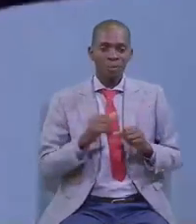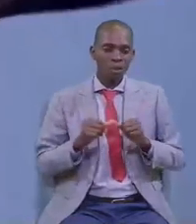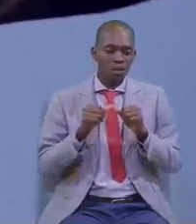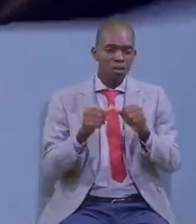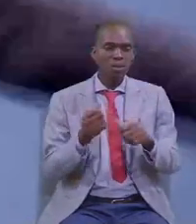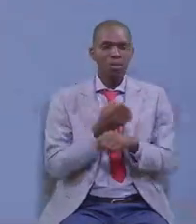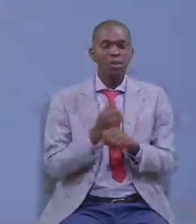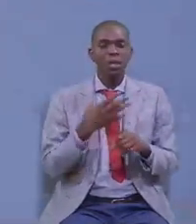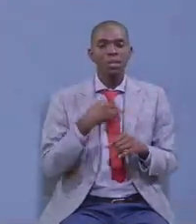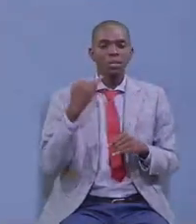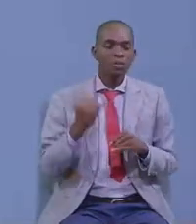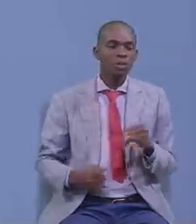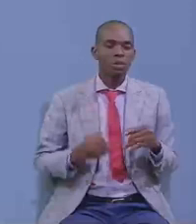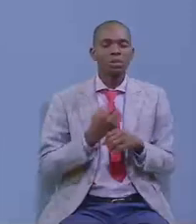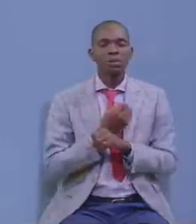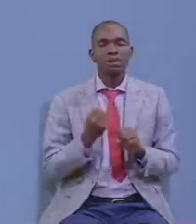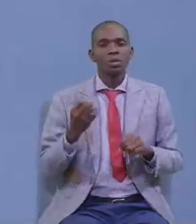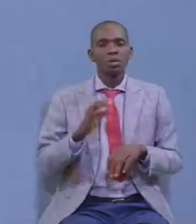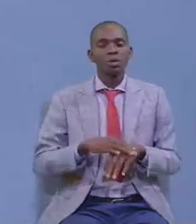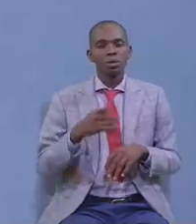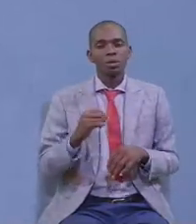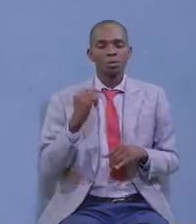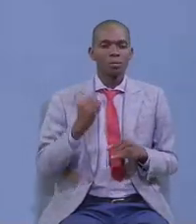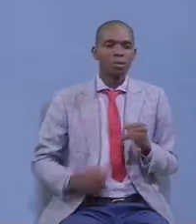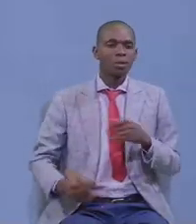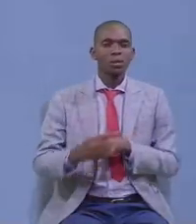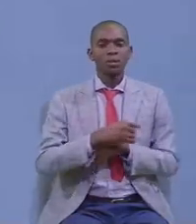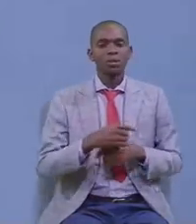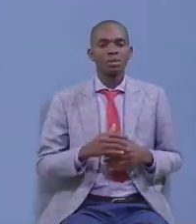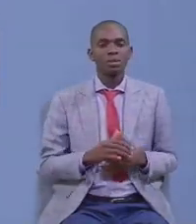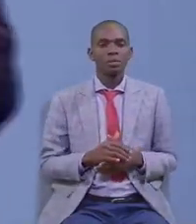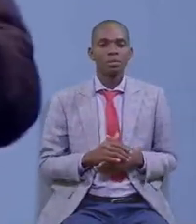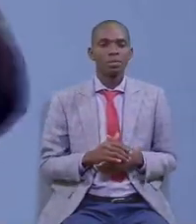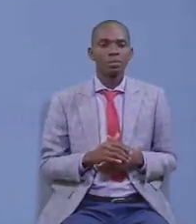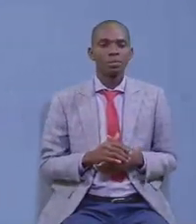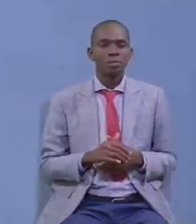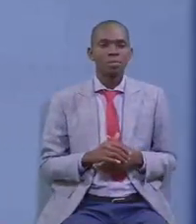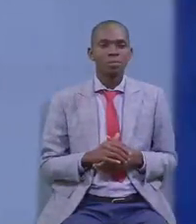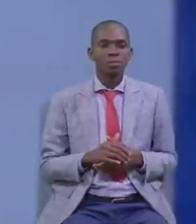Donc, l'objectif, c'est d'avoir le salut présent, de continuer jusqu'à avoir le salut final.